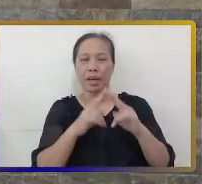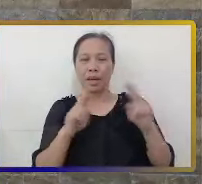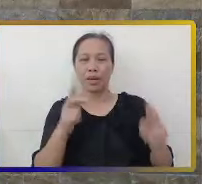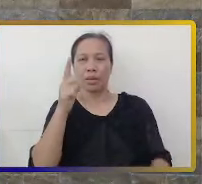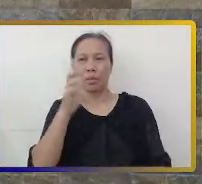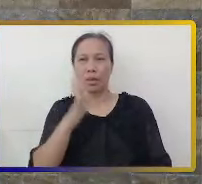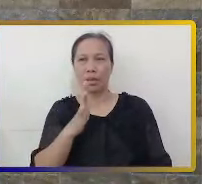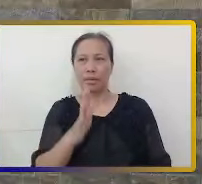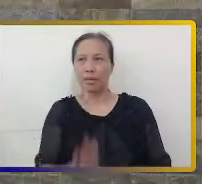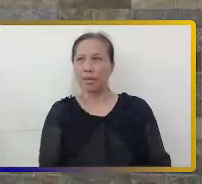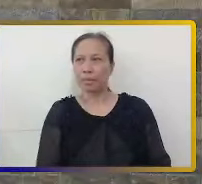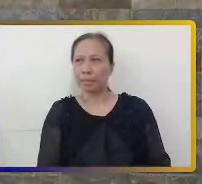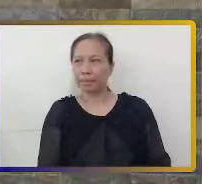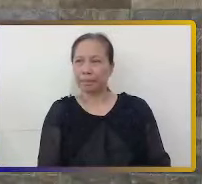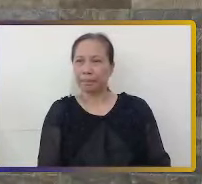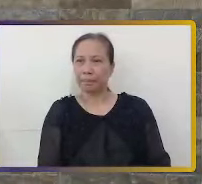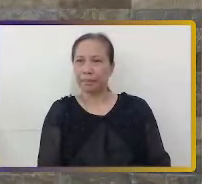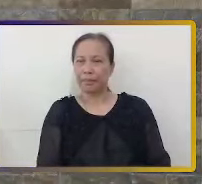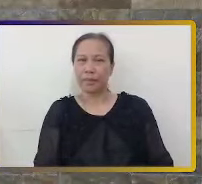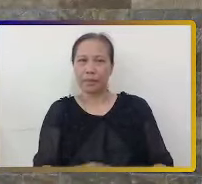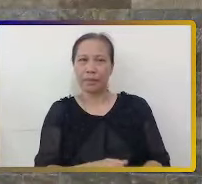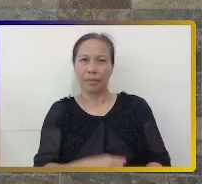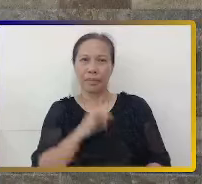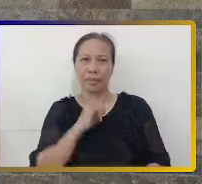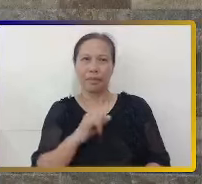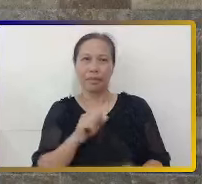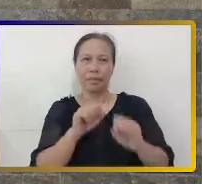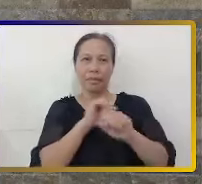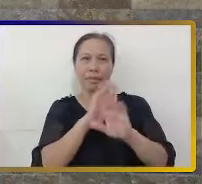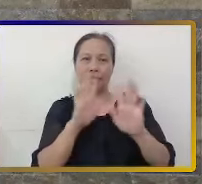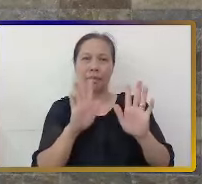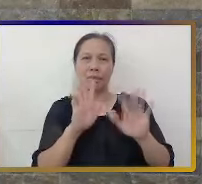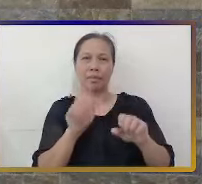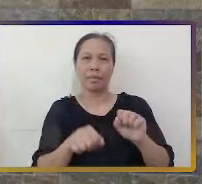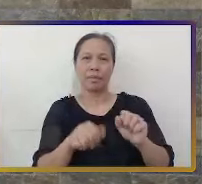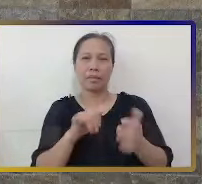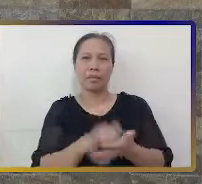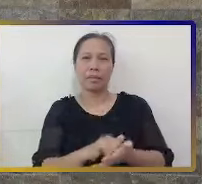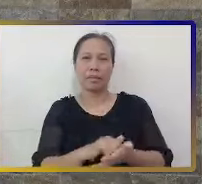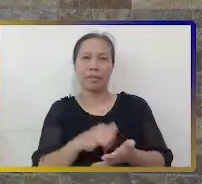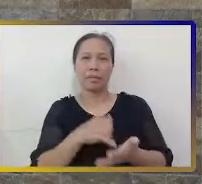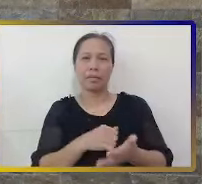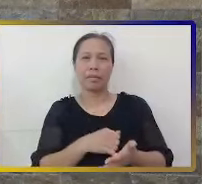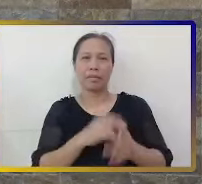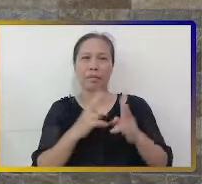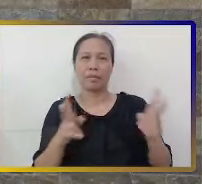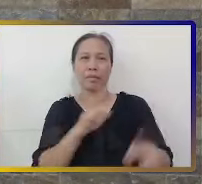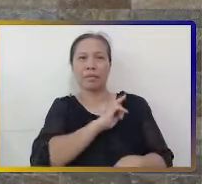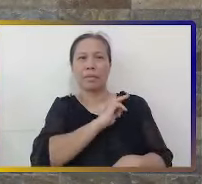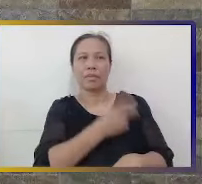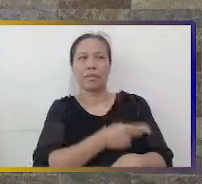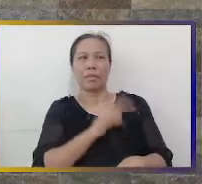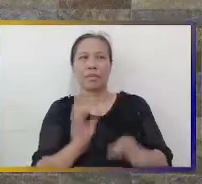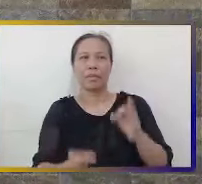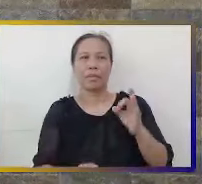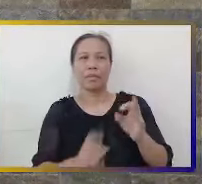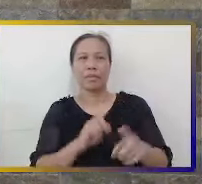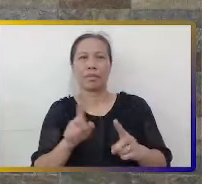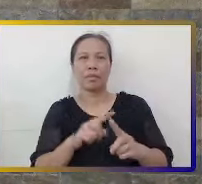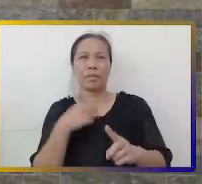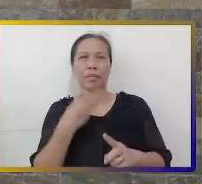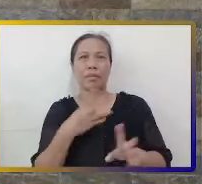God see is this clear mga kapatid Kaya nga ganon na lamang ka powerful that when you give your ti and